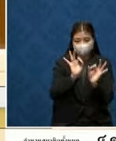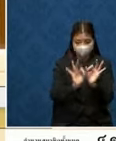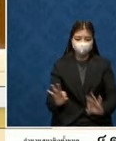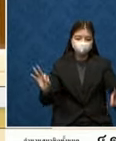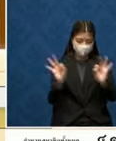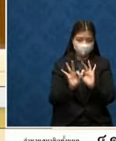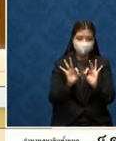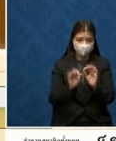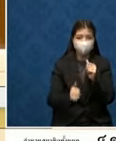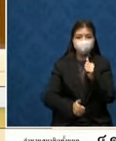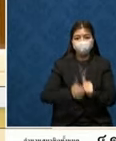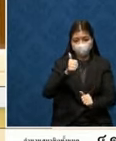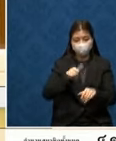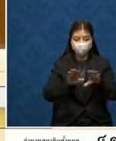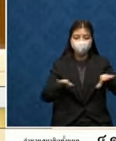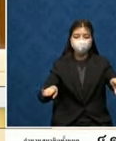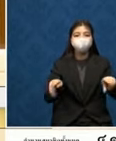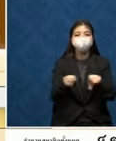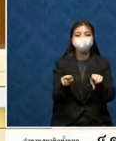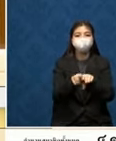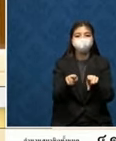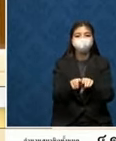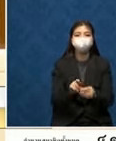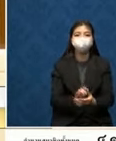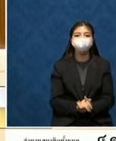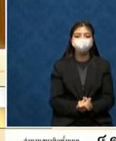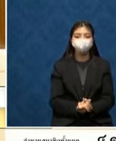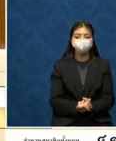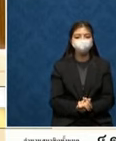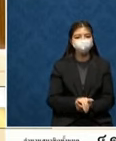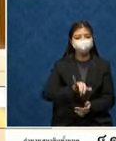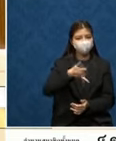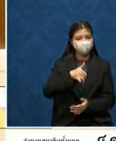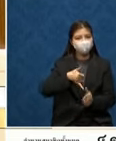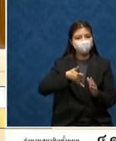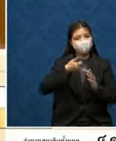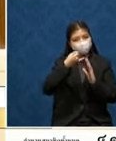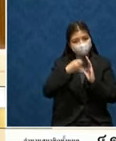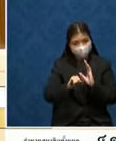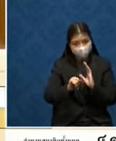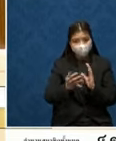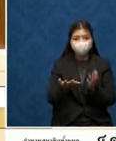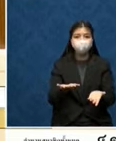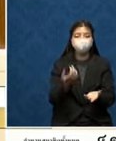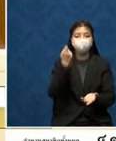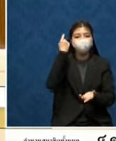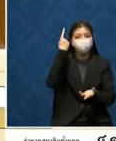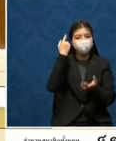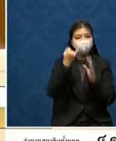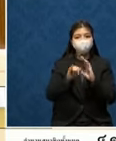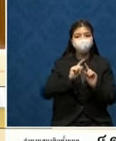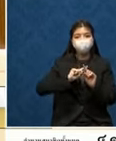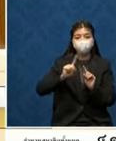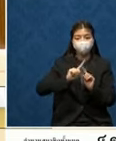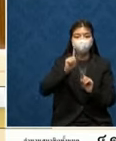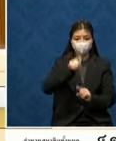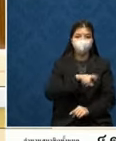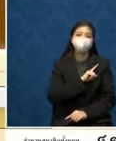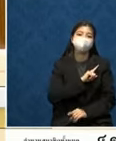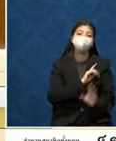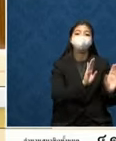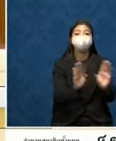คนเหล่านี้เด็กของเราหลายคนถูกบิดเบือนไปก็กุันรับผิดชอบด้วย